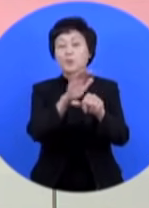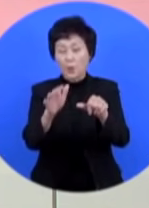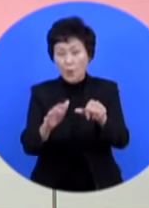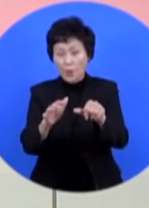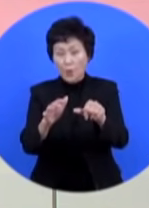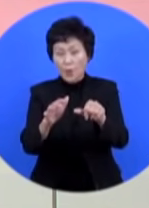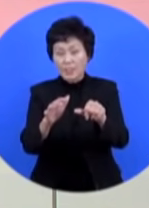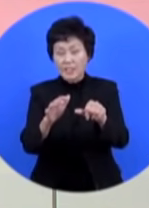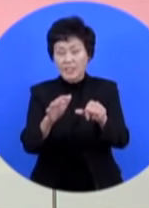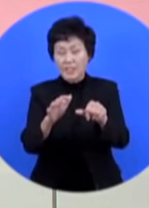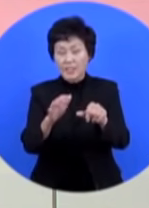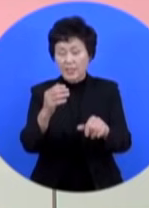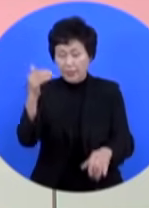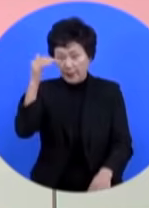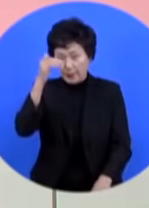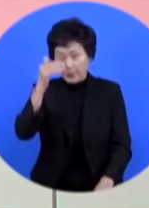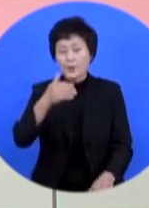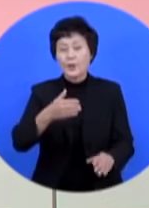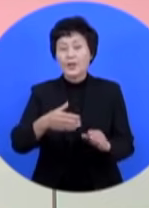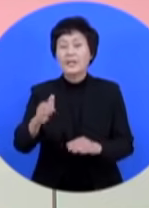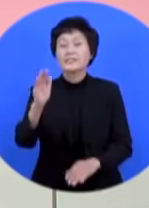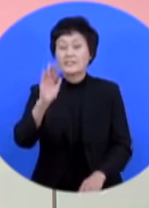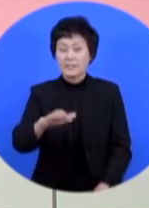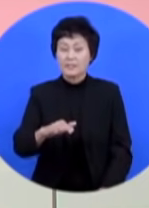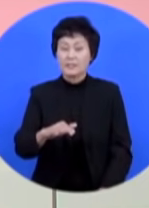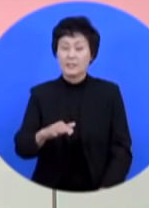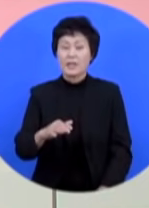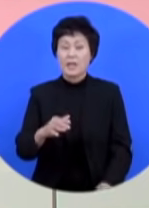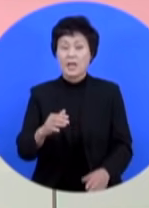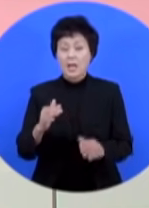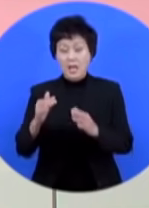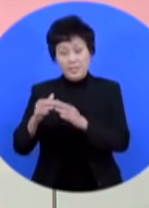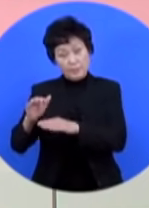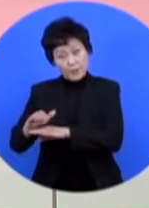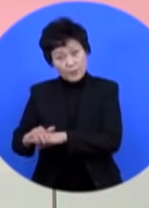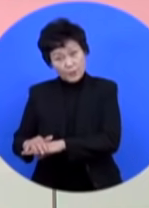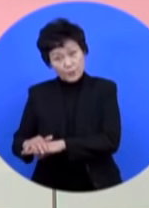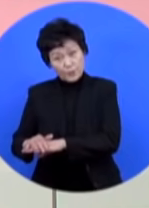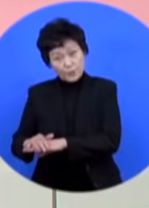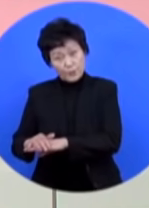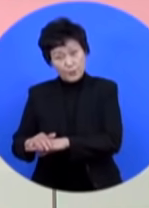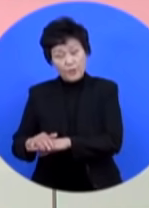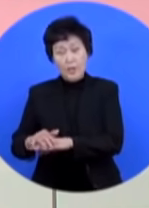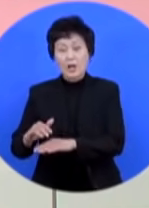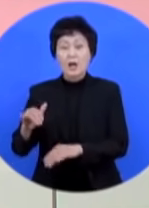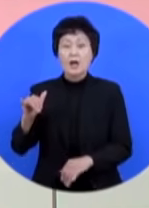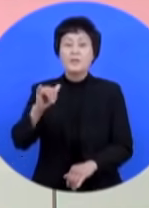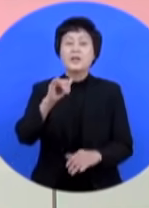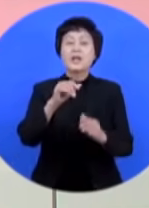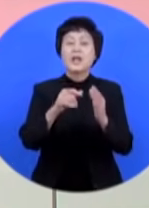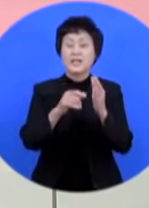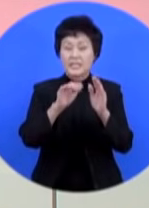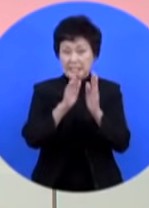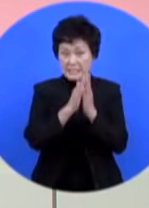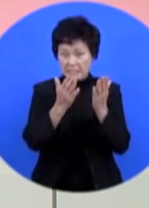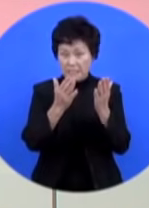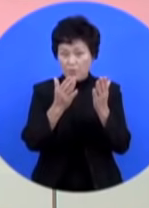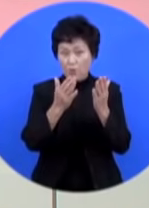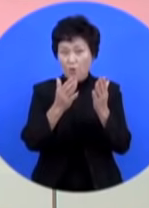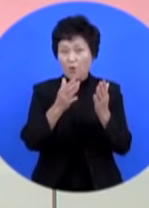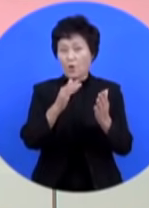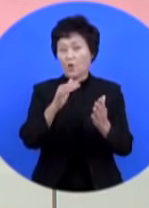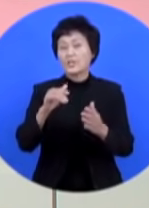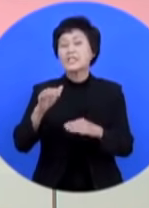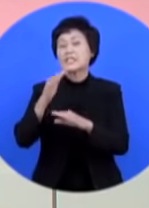집에 보관되어 있던 여권을 제가 가지고 와서 양화진 선교사 묘역 입구에서 만났어요? 아들에게 건네준 것이